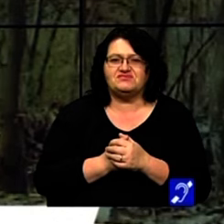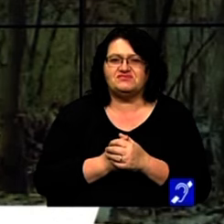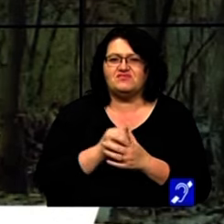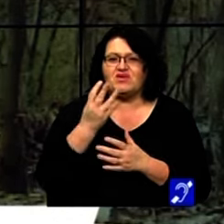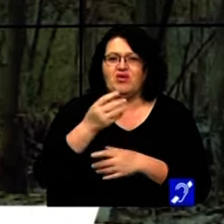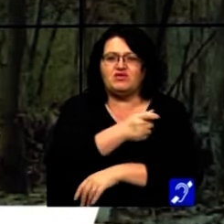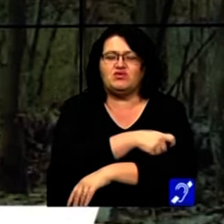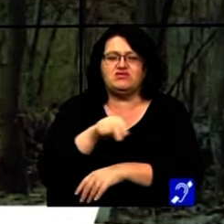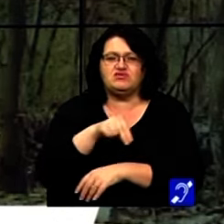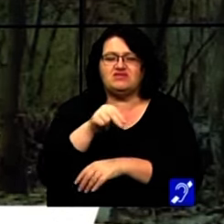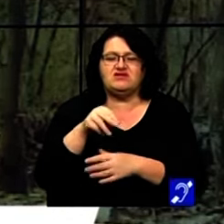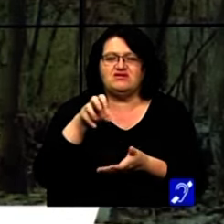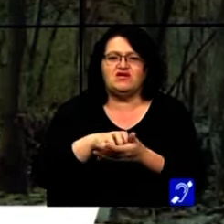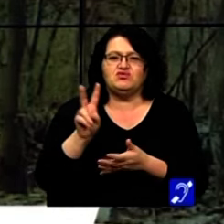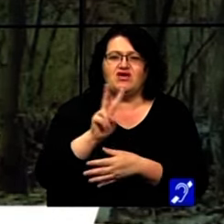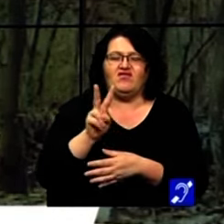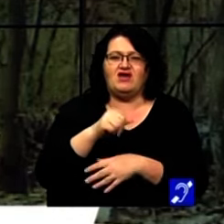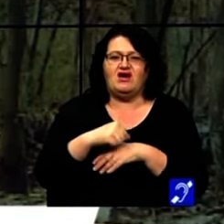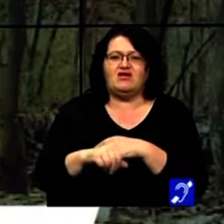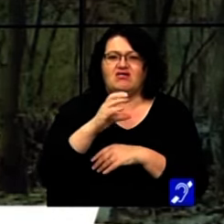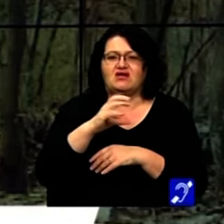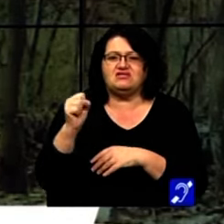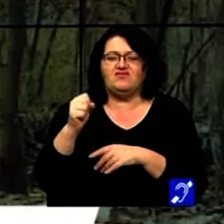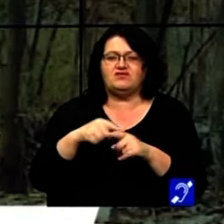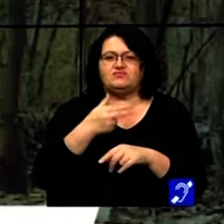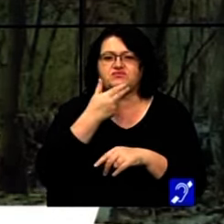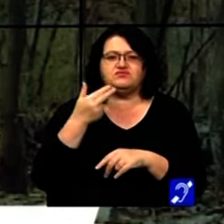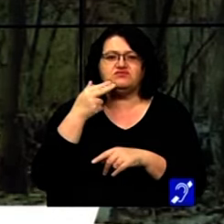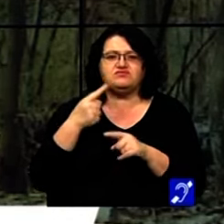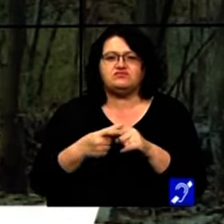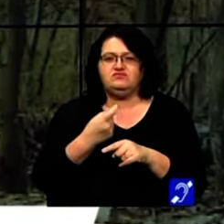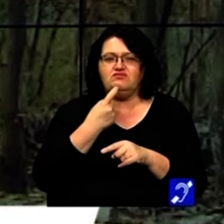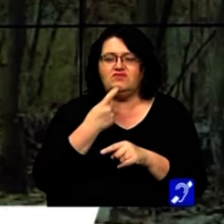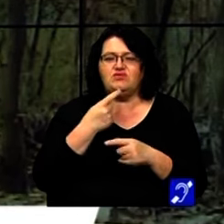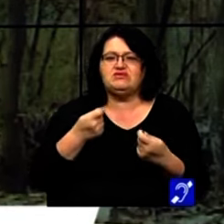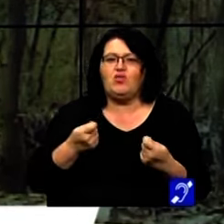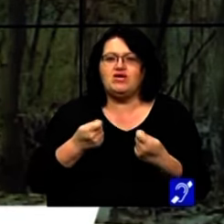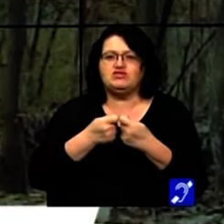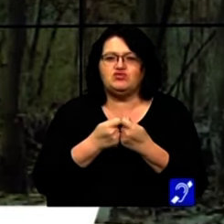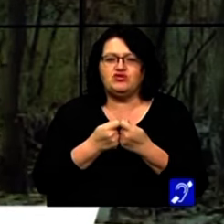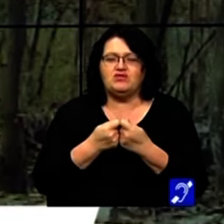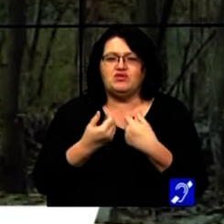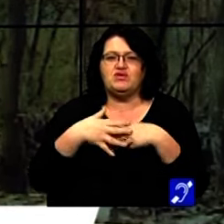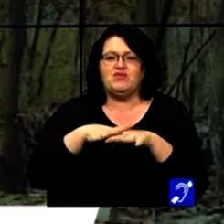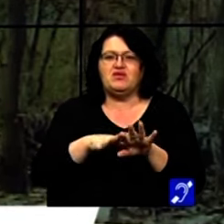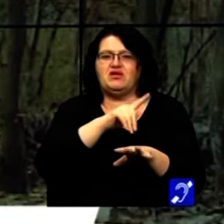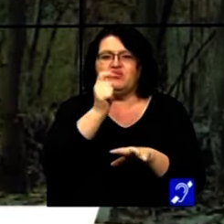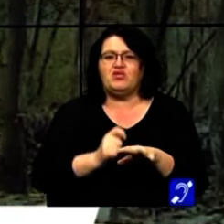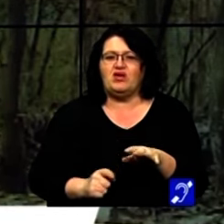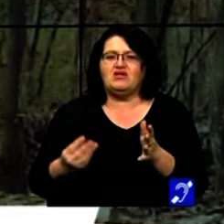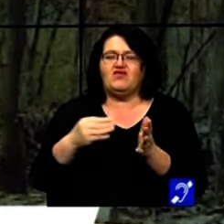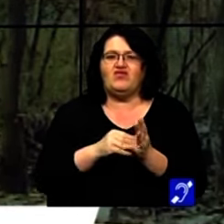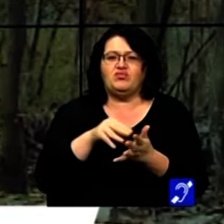Cele patru consilii județene din regiunea Vest, Arad, Caraș-Severin, Hunedoara și Timiș s-au asociat pentru implementarea unui proiect care va